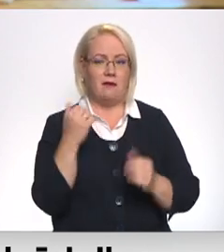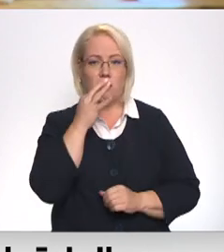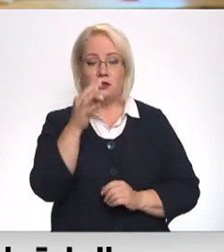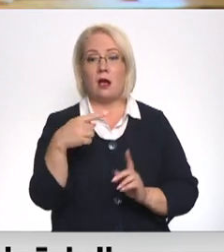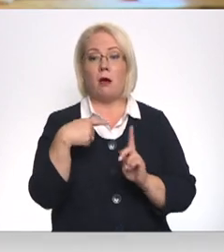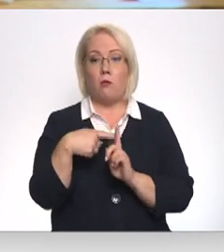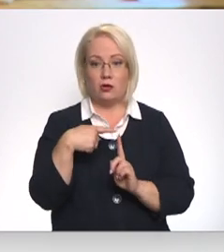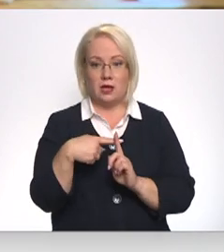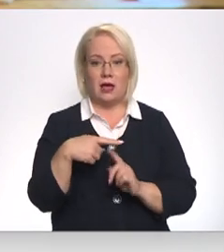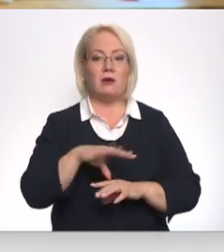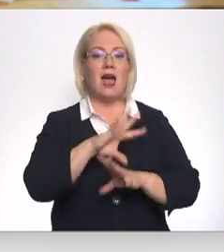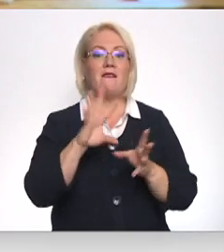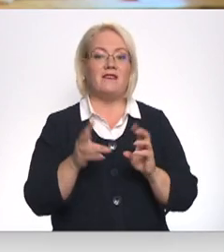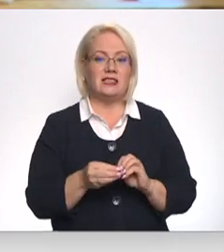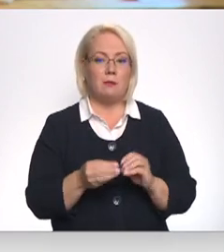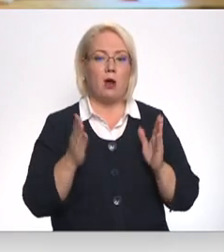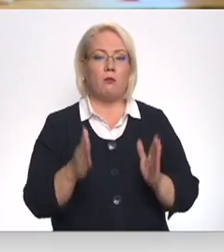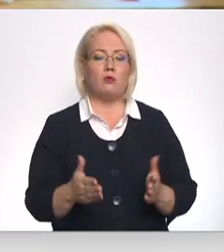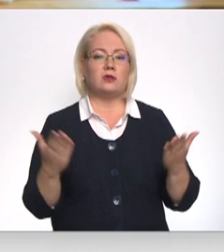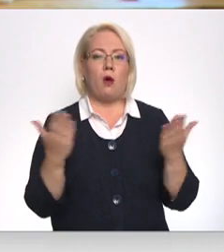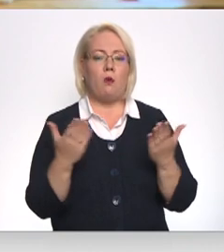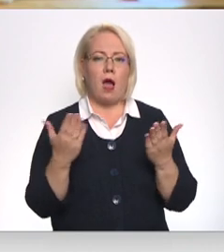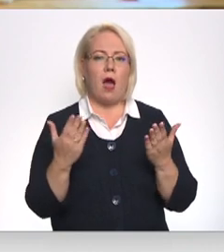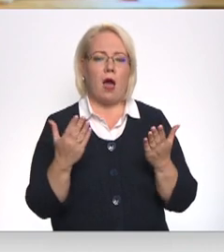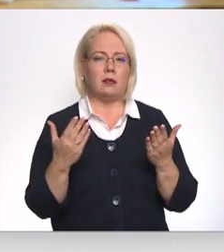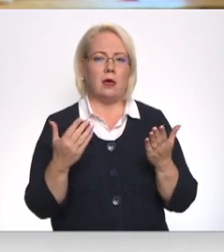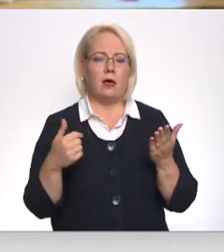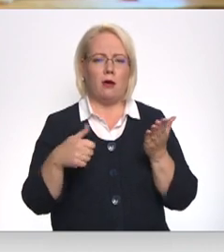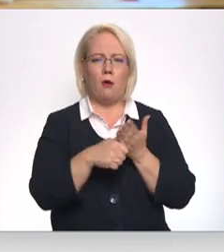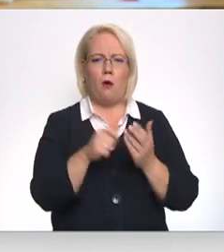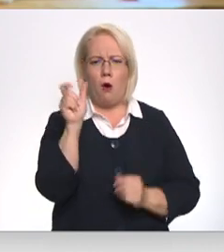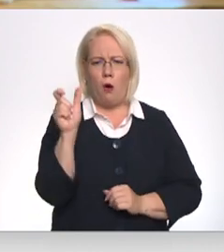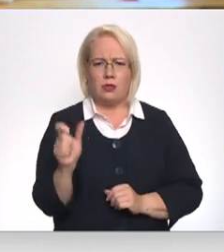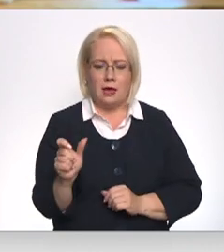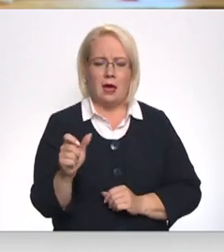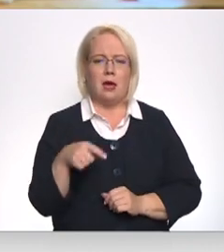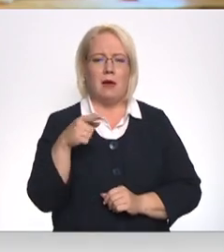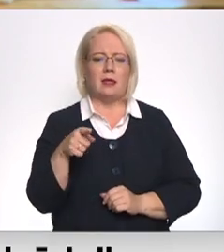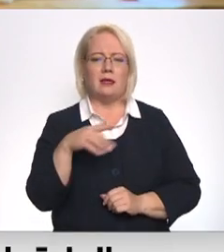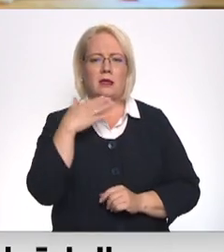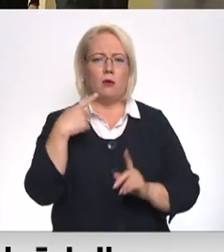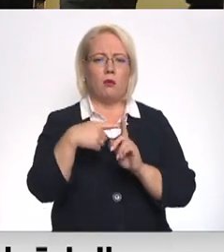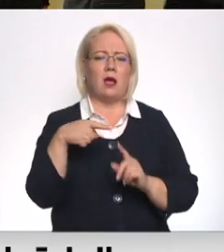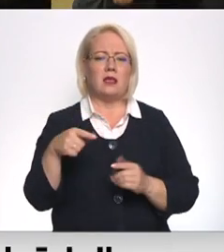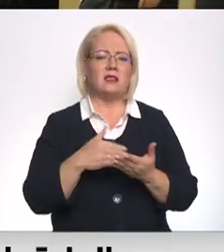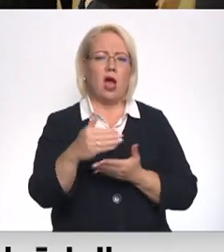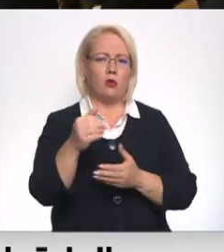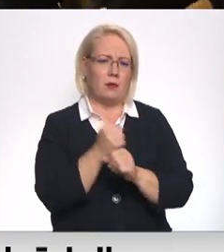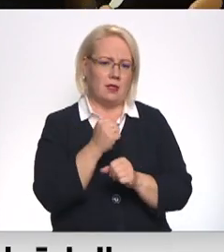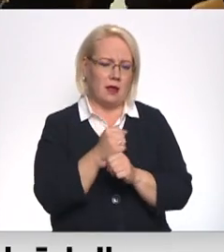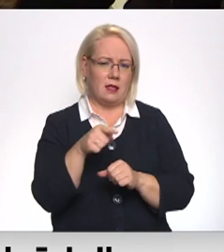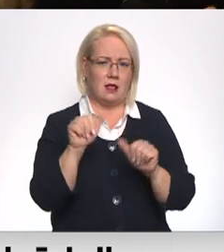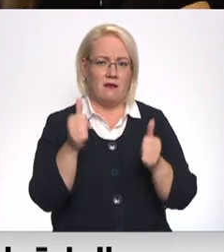Pozitīvi, ja vispār būs kodi, varbūt netik daudz pozitīvi, ka mums tas joprojām jāturpina darīt šādā veidā.